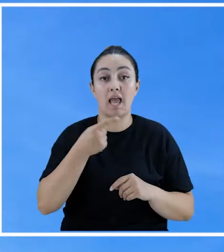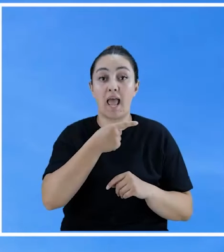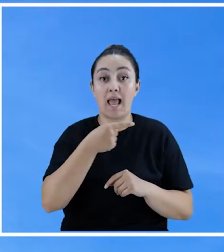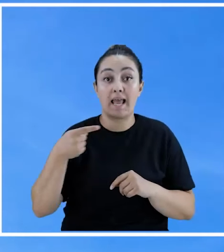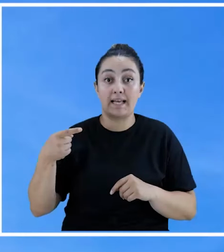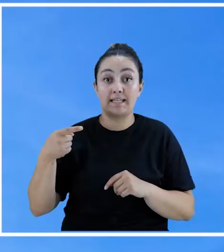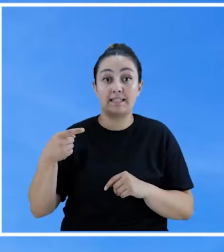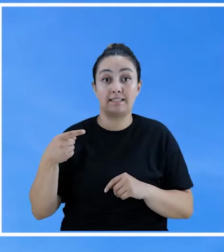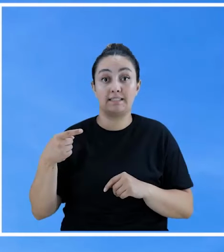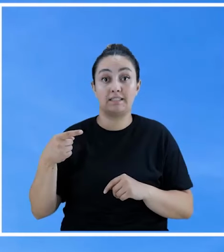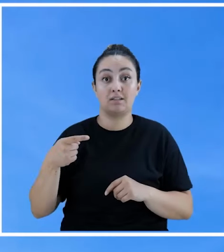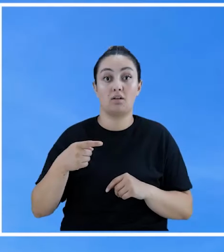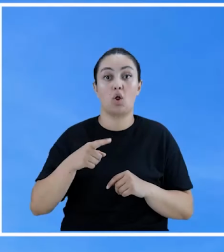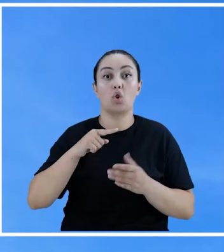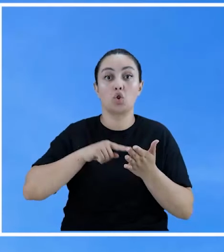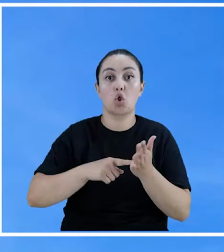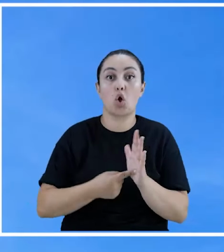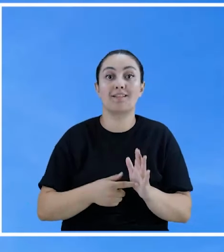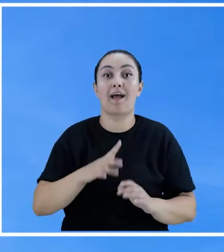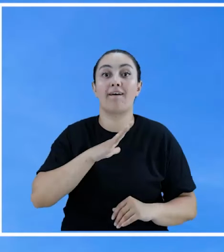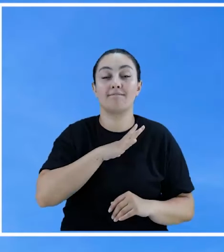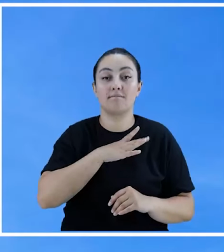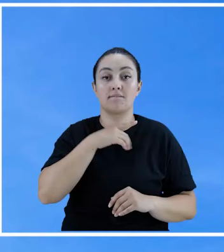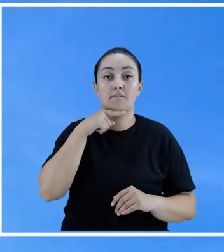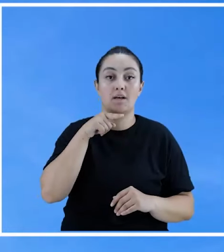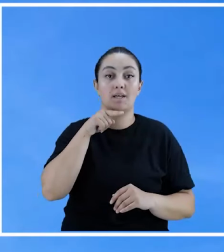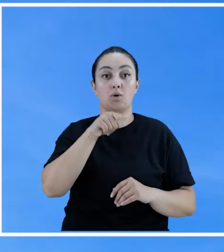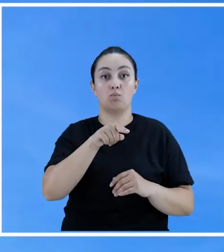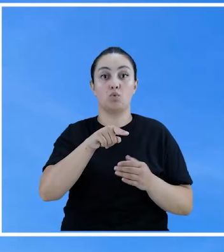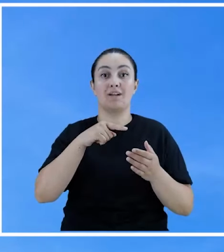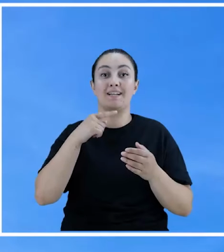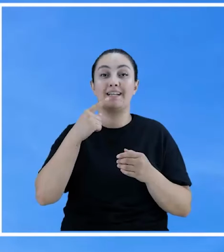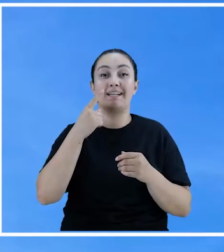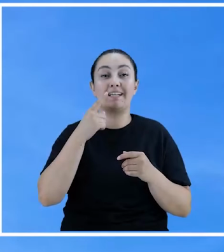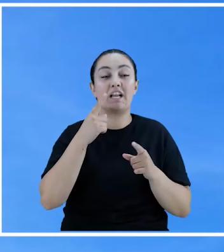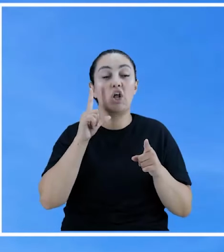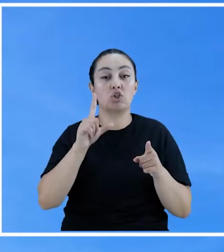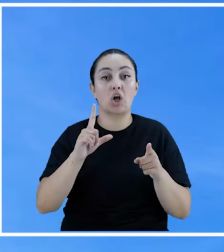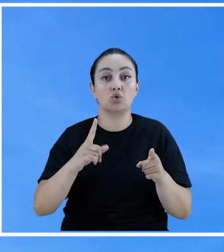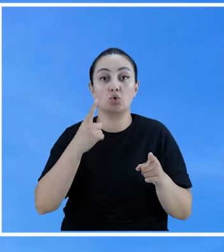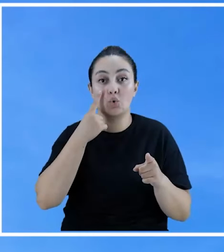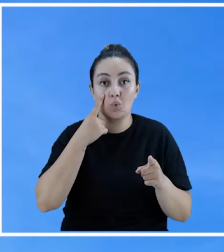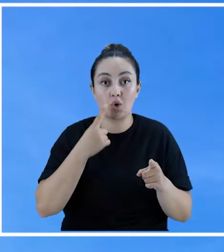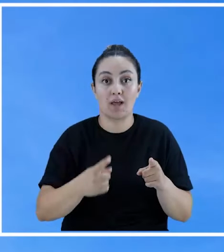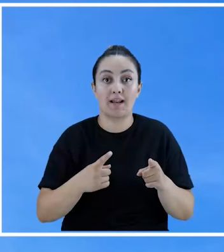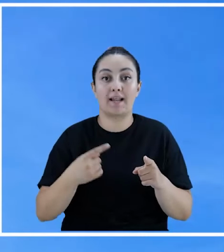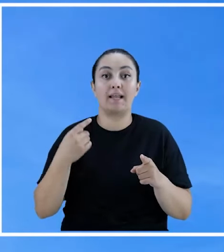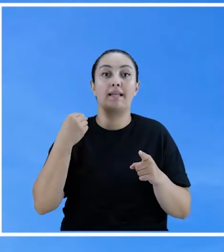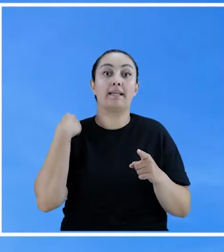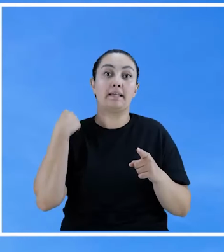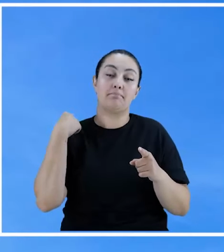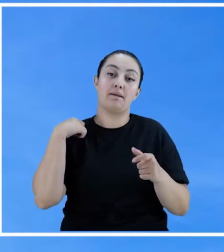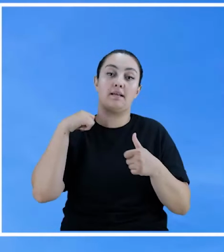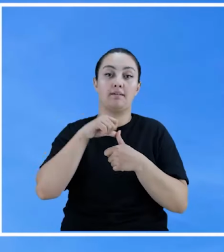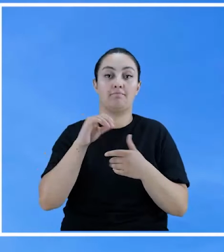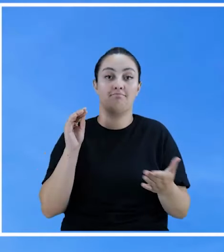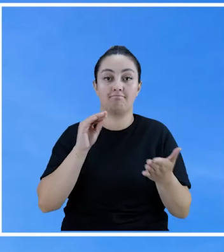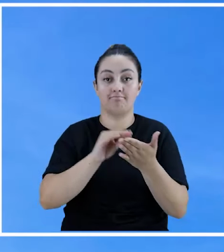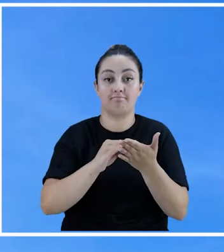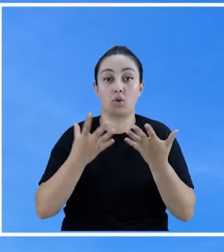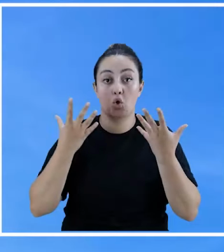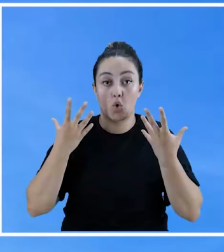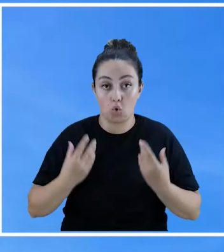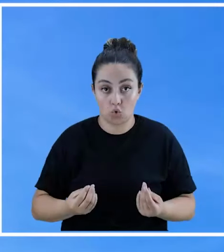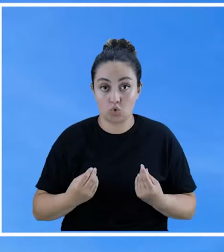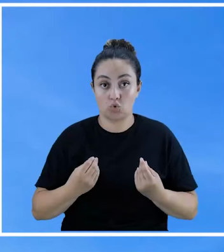eğer eksik bir nokta kaldıysa bunun tespit edilip eğer ihtiyaç halinde yeniden araziyi tanımak için